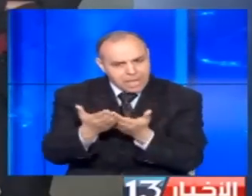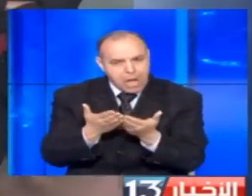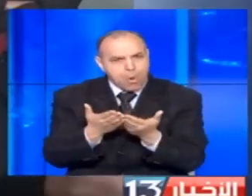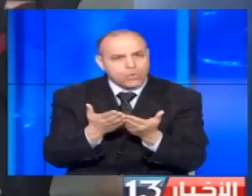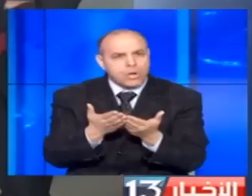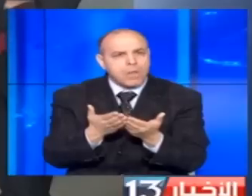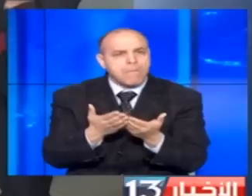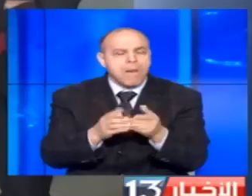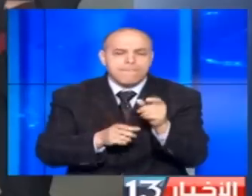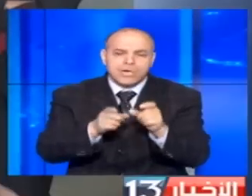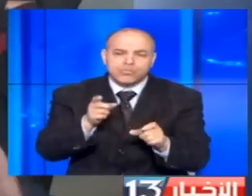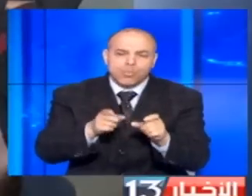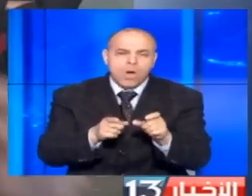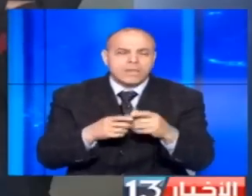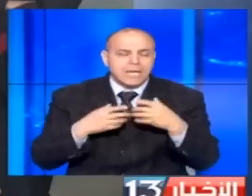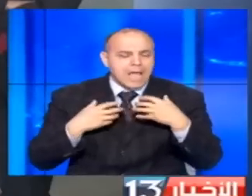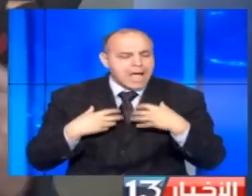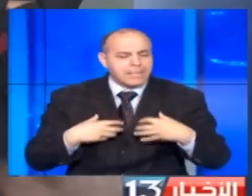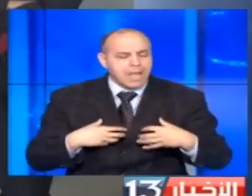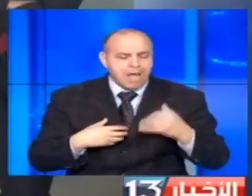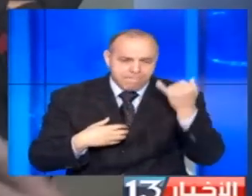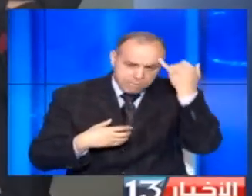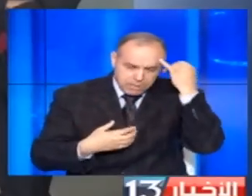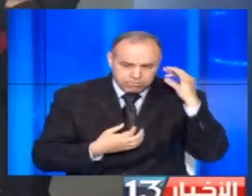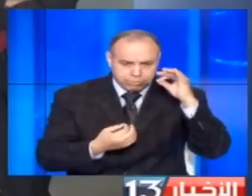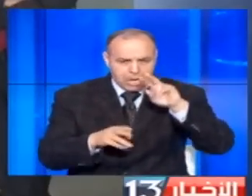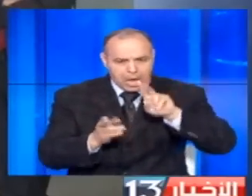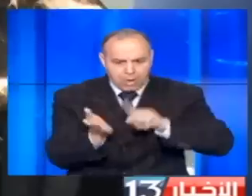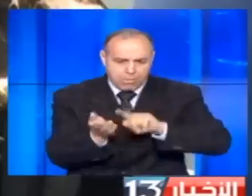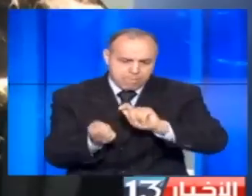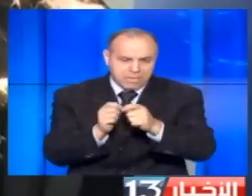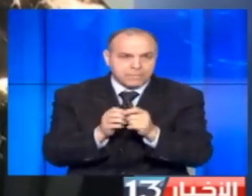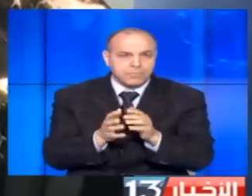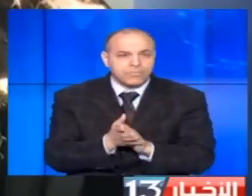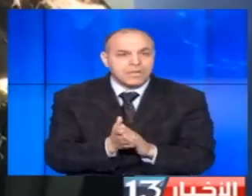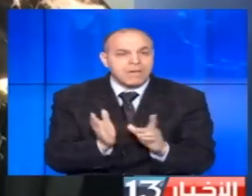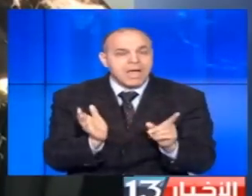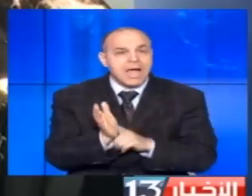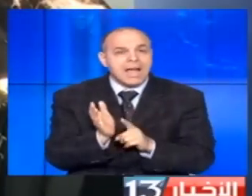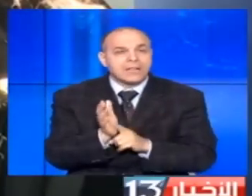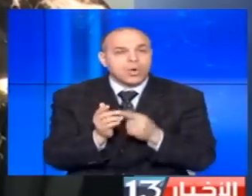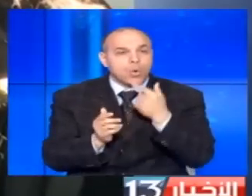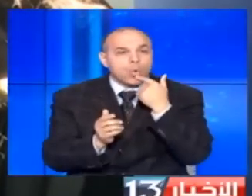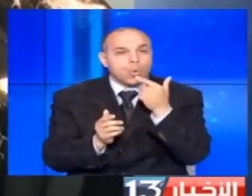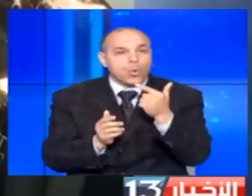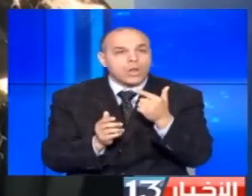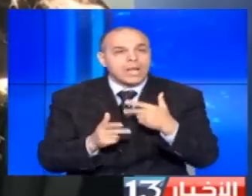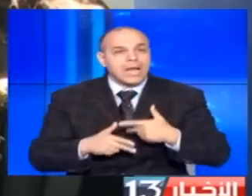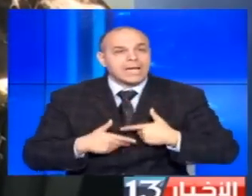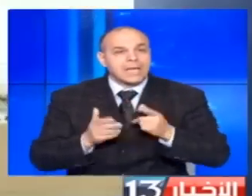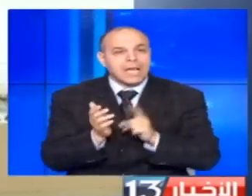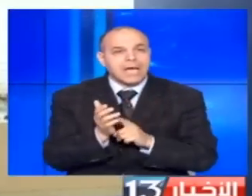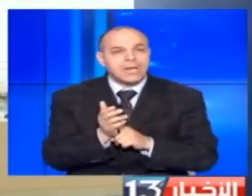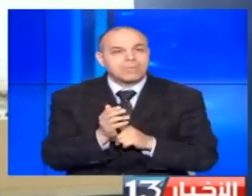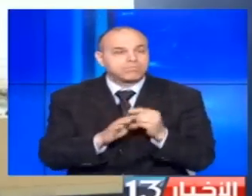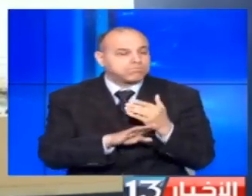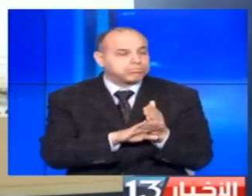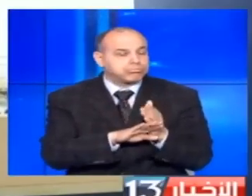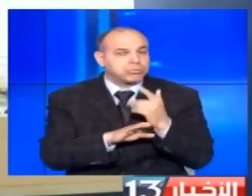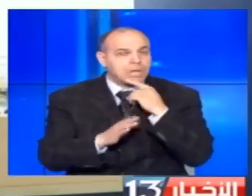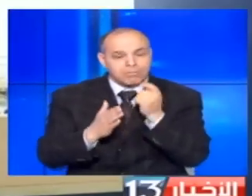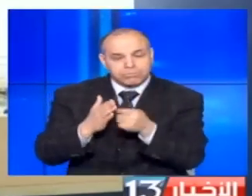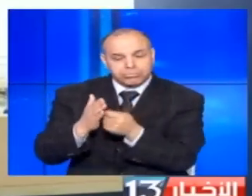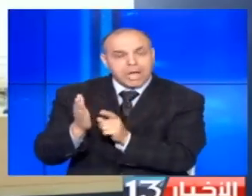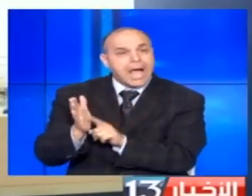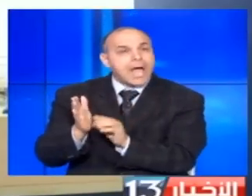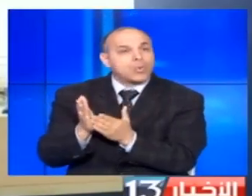نائب او مجموعه من النواب اي اقتراح في تعديل القانون هذايا كما اكد متدخل ان جوده القوانين لا تكمن فقط في صياغه